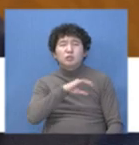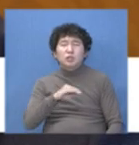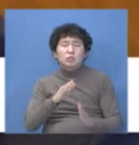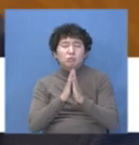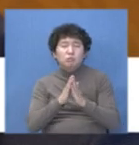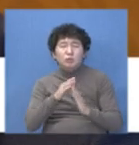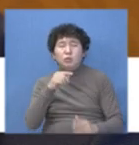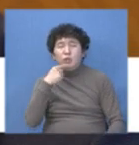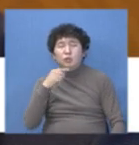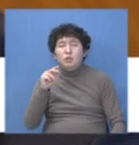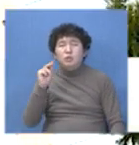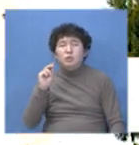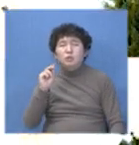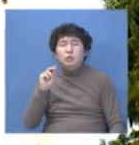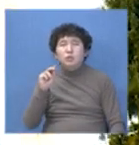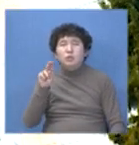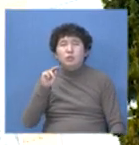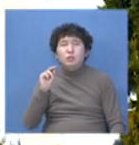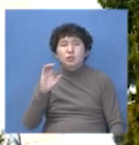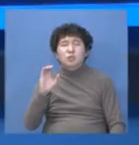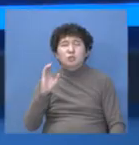Зілназ Тұрғазыева, Анна Мацыпула, Алтай ақпарат.